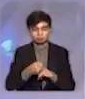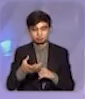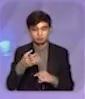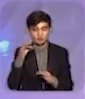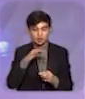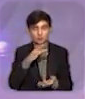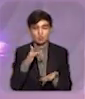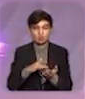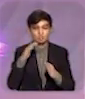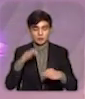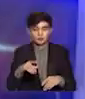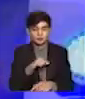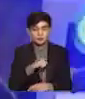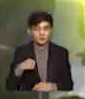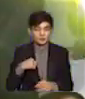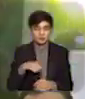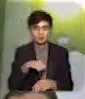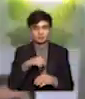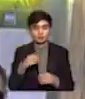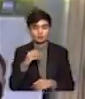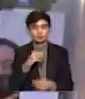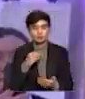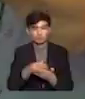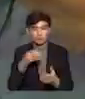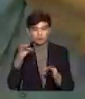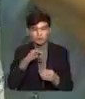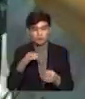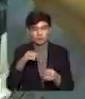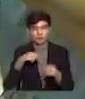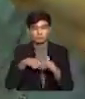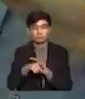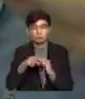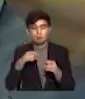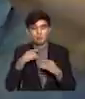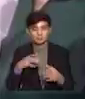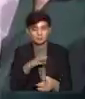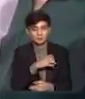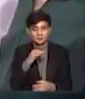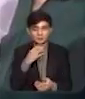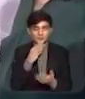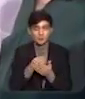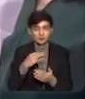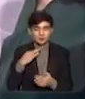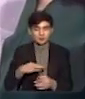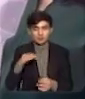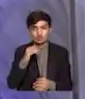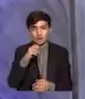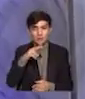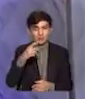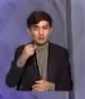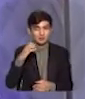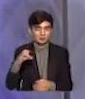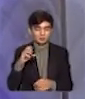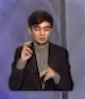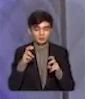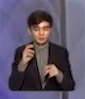қақ ортасында ең қымбат мейрамханада өтті. Кішкентай балапанның есімін әншінің ұлы Жалғас қойыпты.